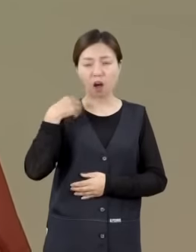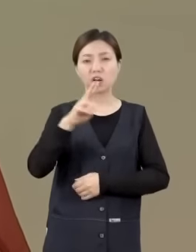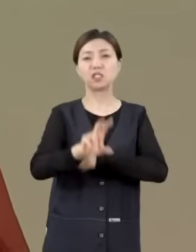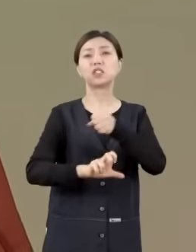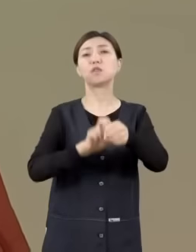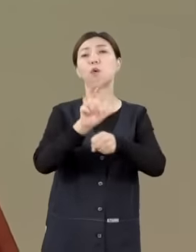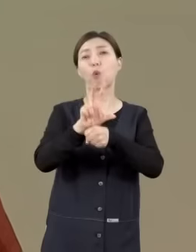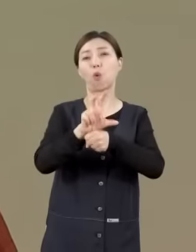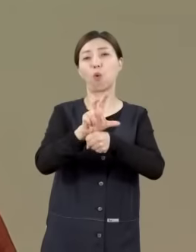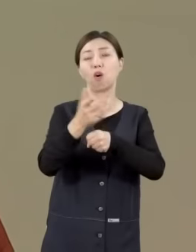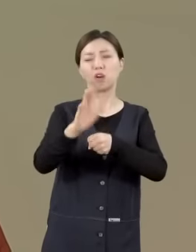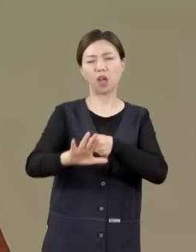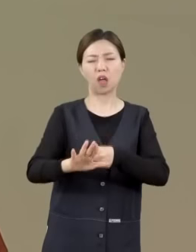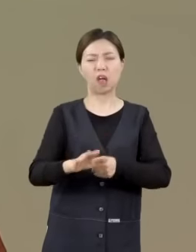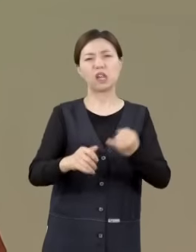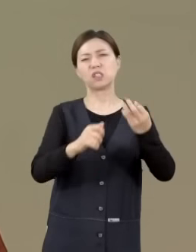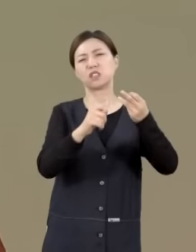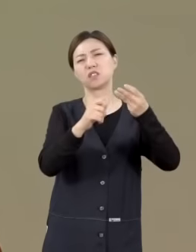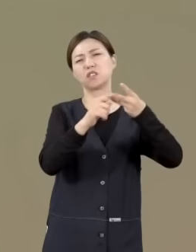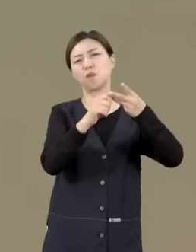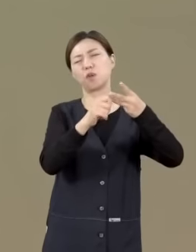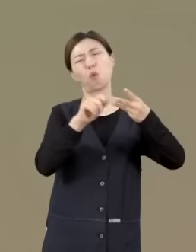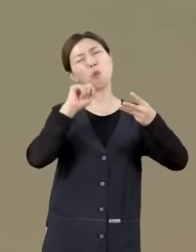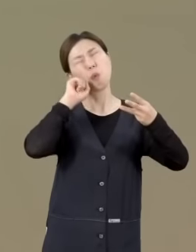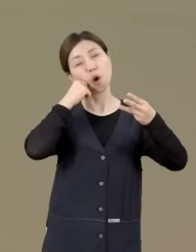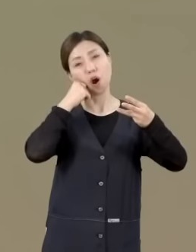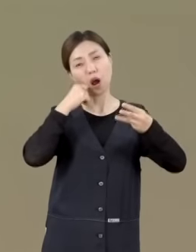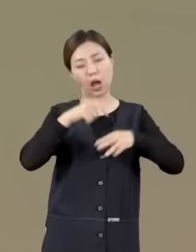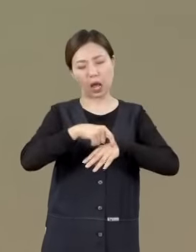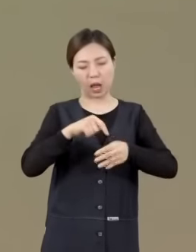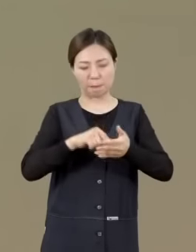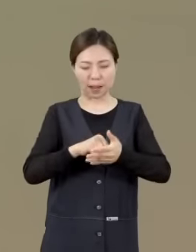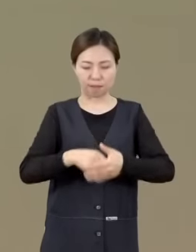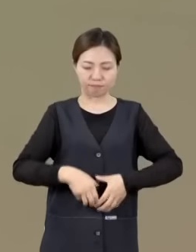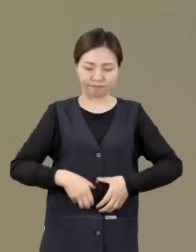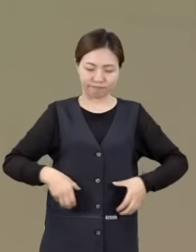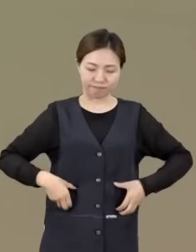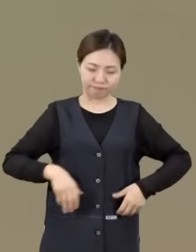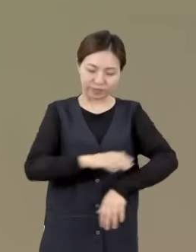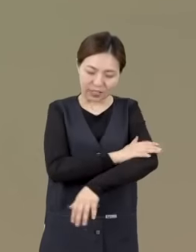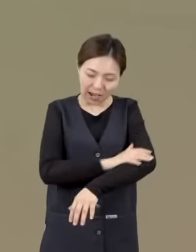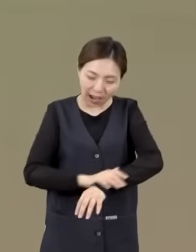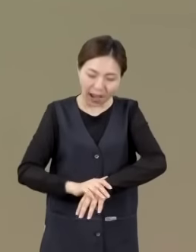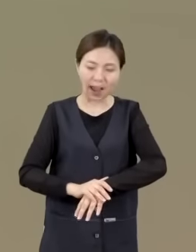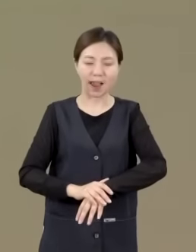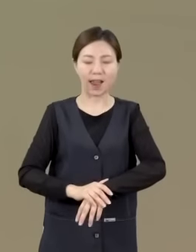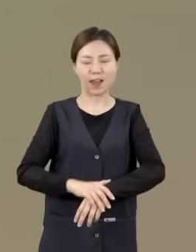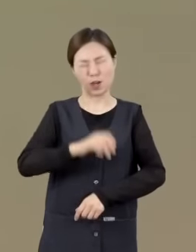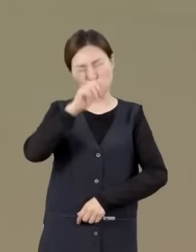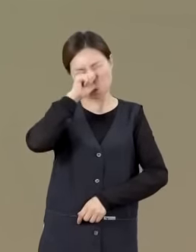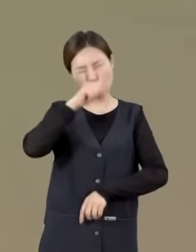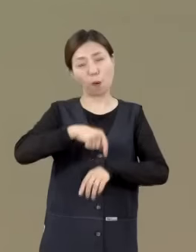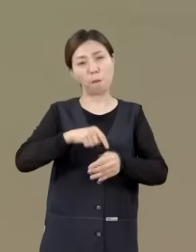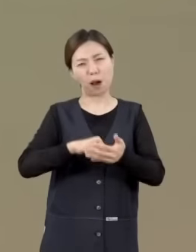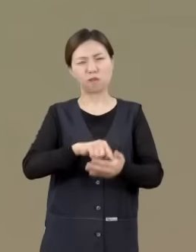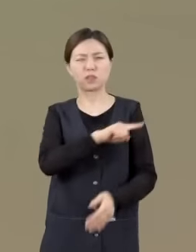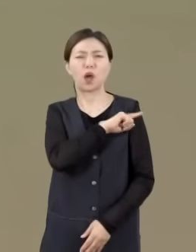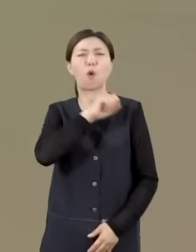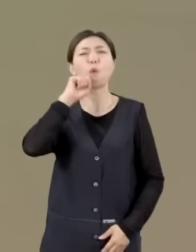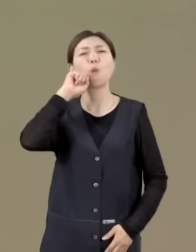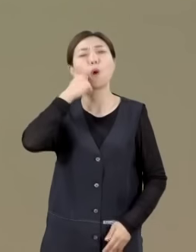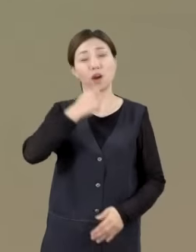마음 쓰는게 제일 어려운 거 같아요 그렇기 때문에 꾸준히 닦아야